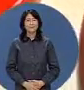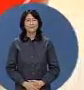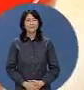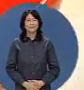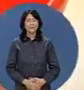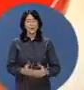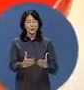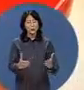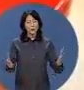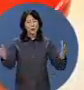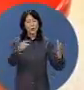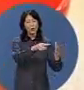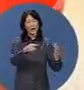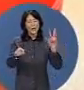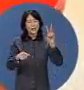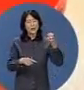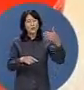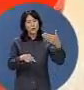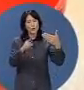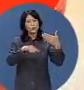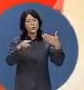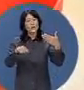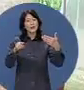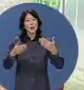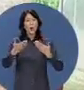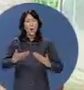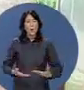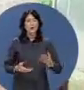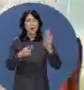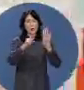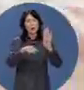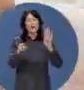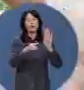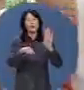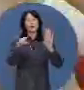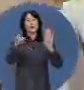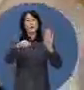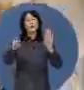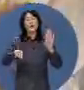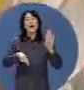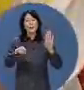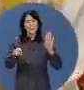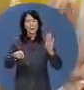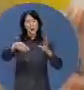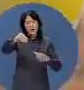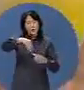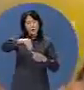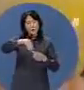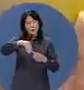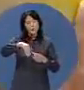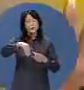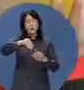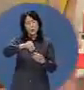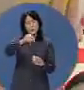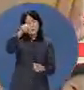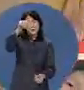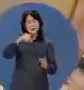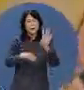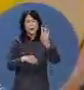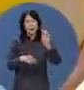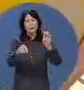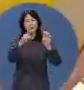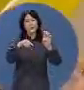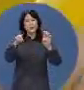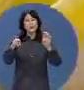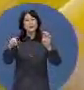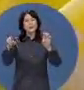直径39センチ、重さおよそ4キロもある茶碗や、長さが40センチもある茶筅など、